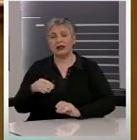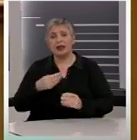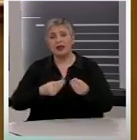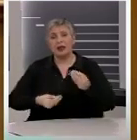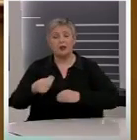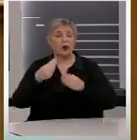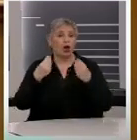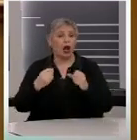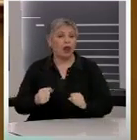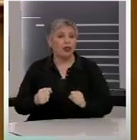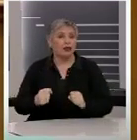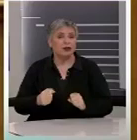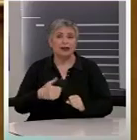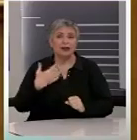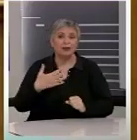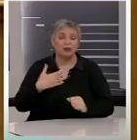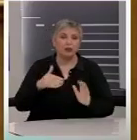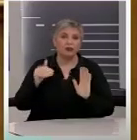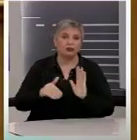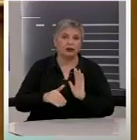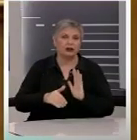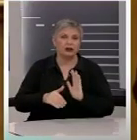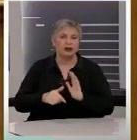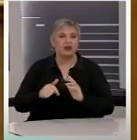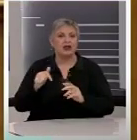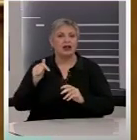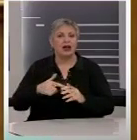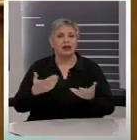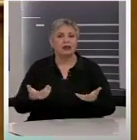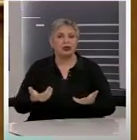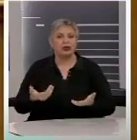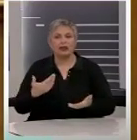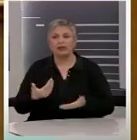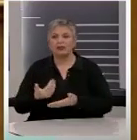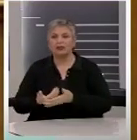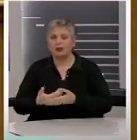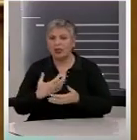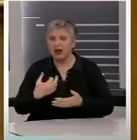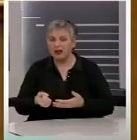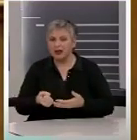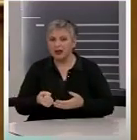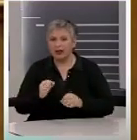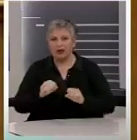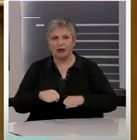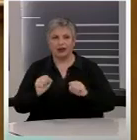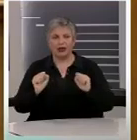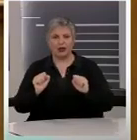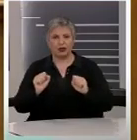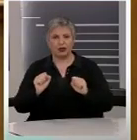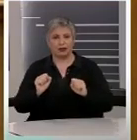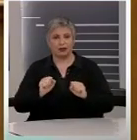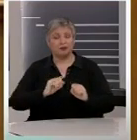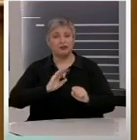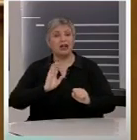καλύτερη ή χειρότερη θέση να διευρύνουν τις απαιτήσεις τους? Αν συνεχίζουμε